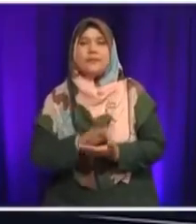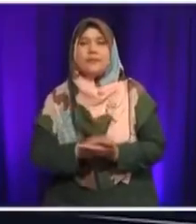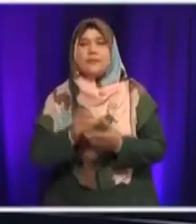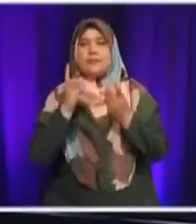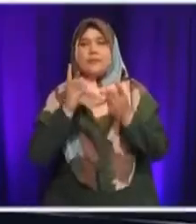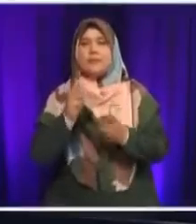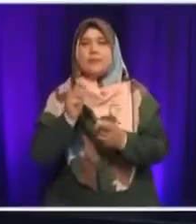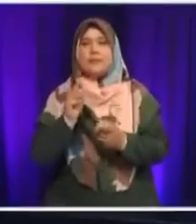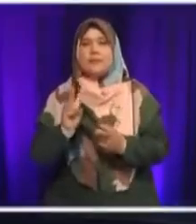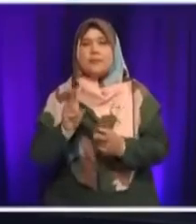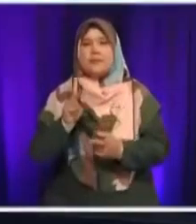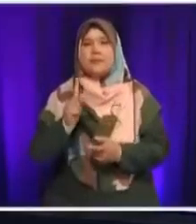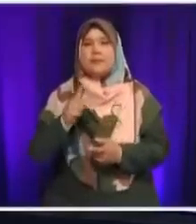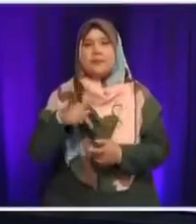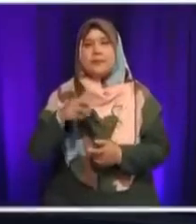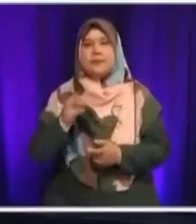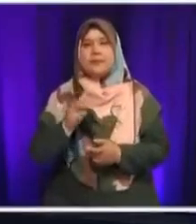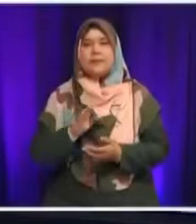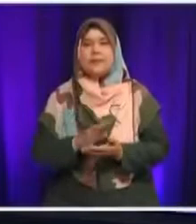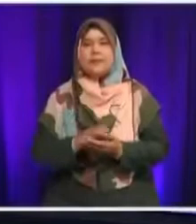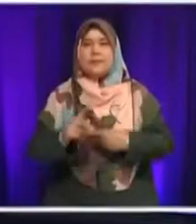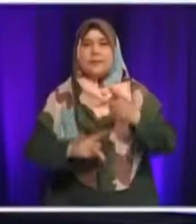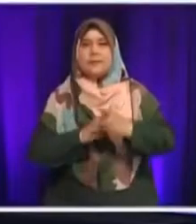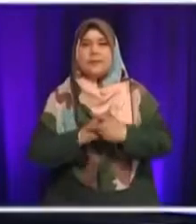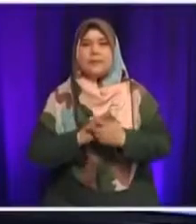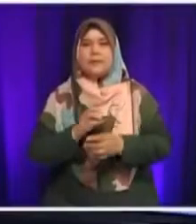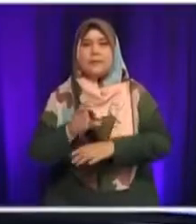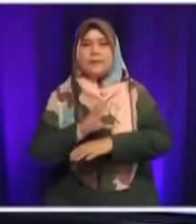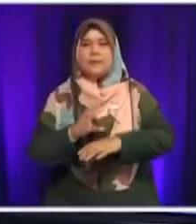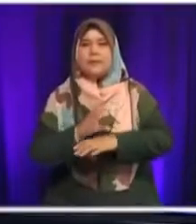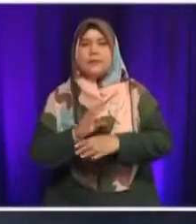masih dalam proses untuk membuat coklat acuan